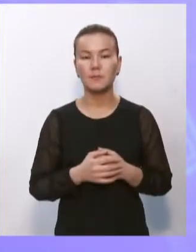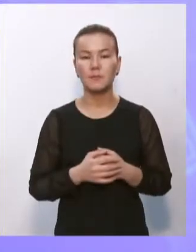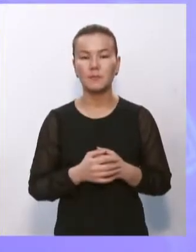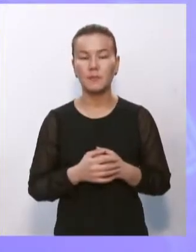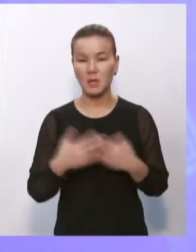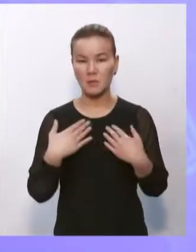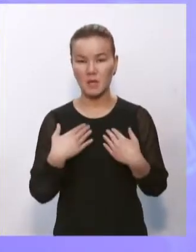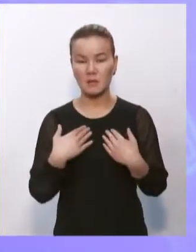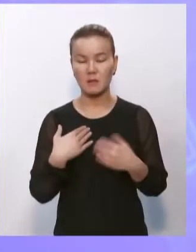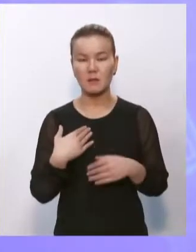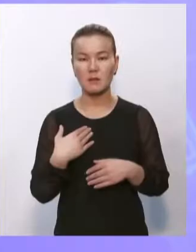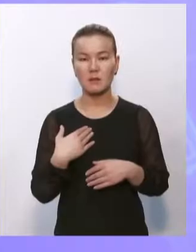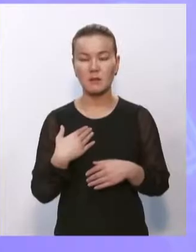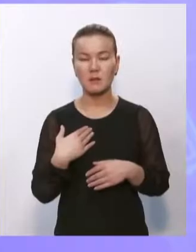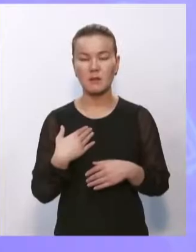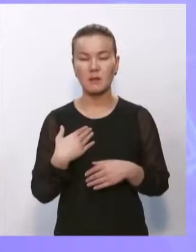Мен